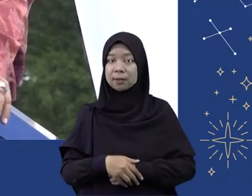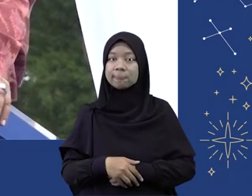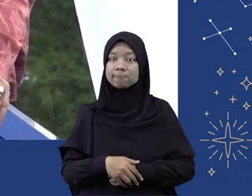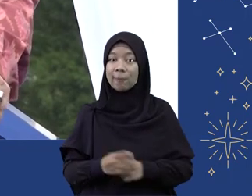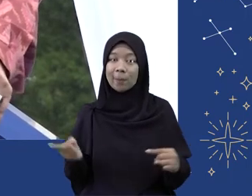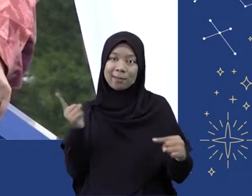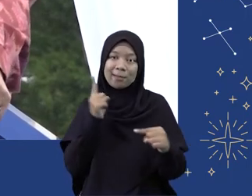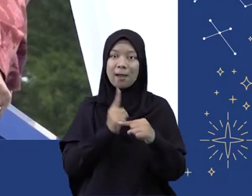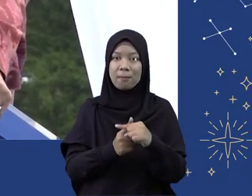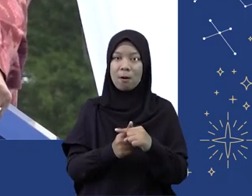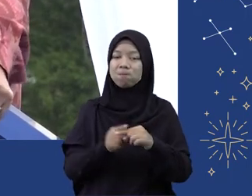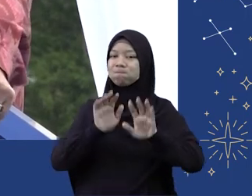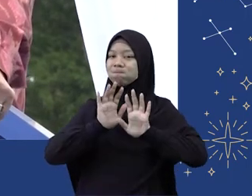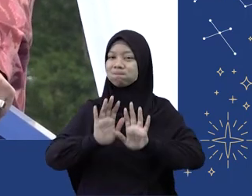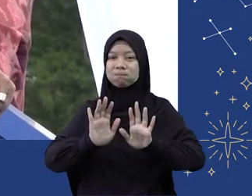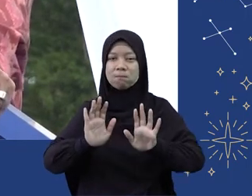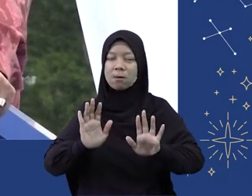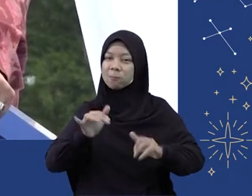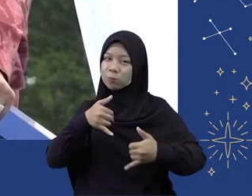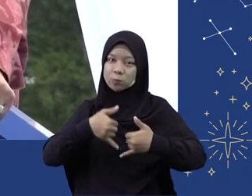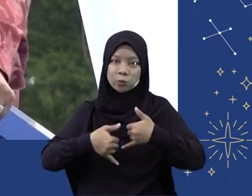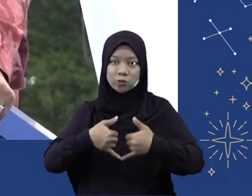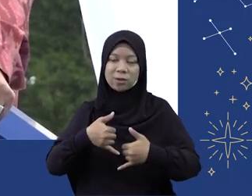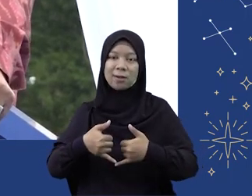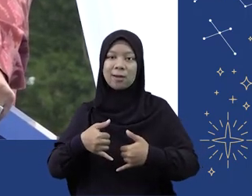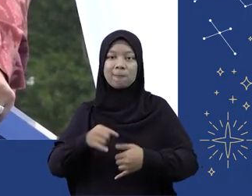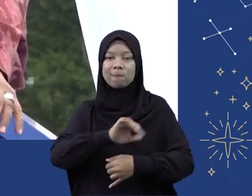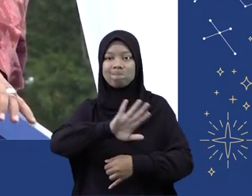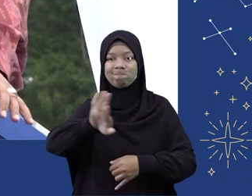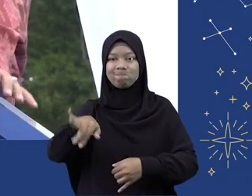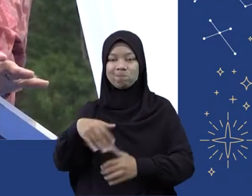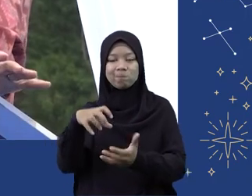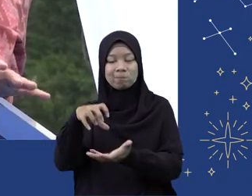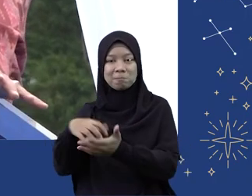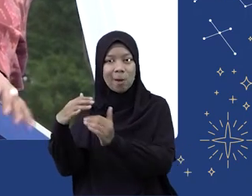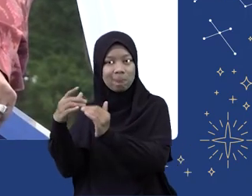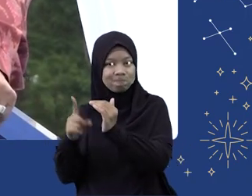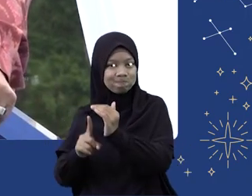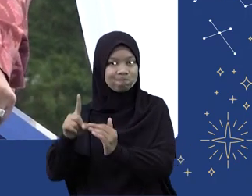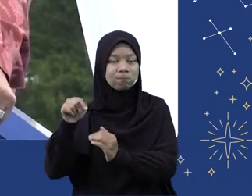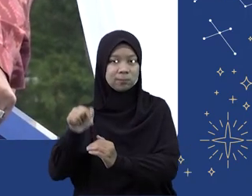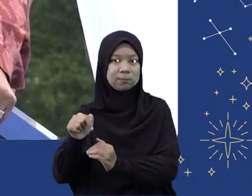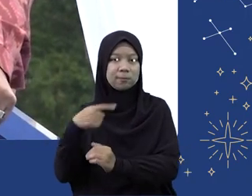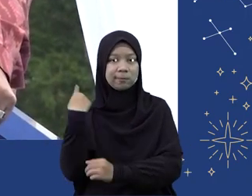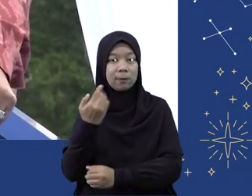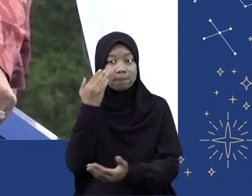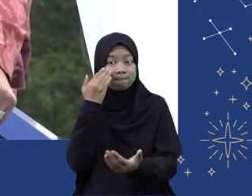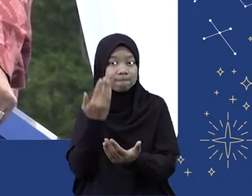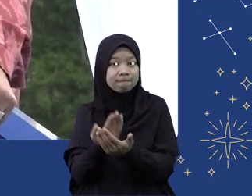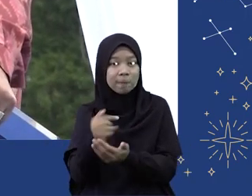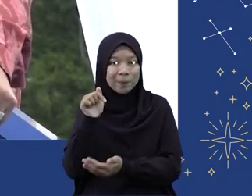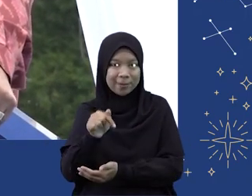berbagai macam tantangan dihadapi oleh itu kita lihat sekarang